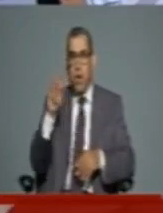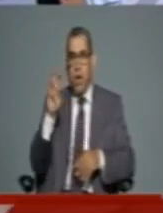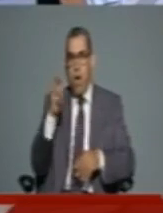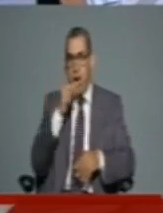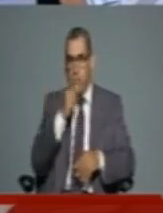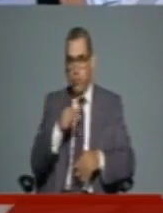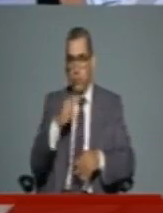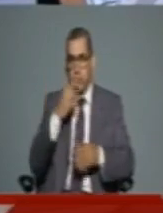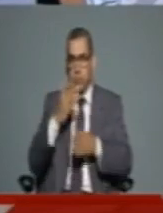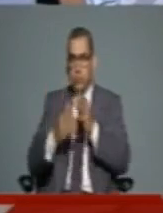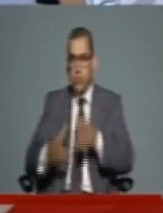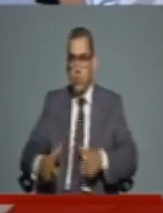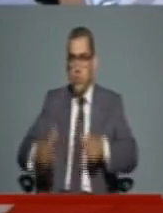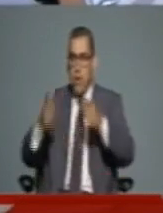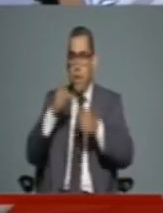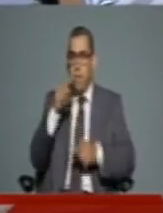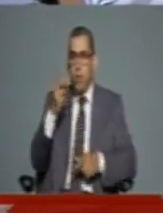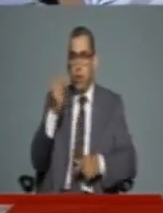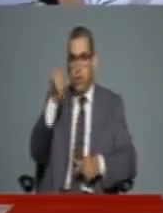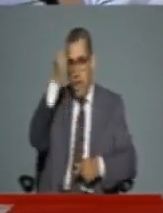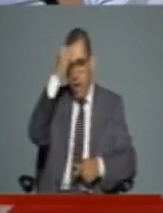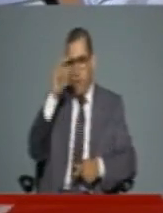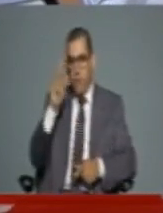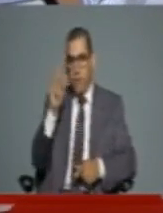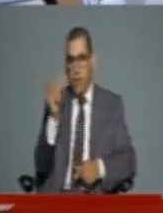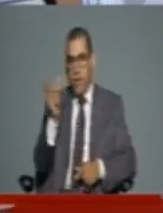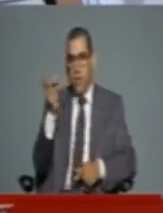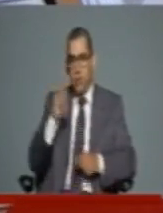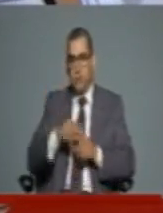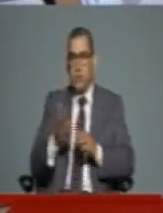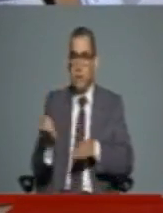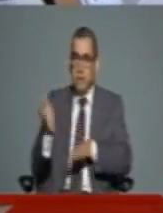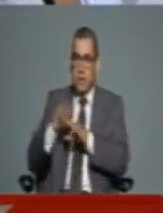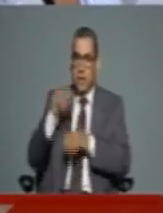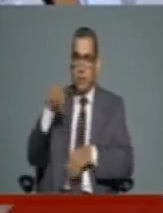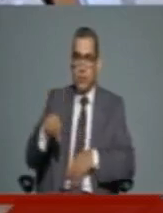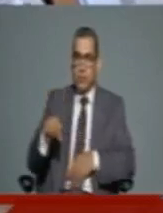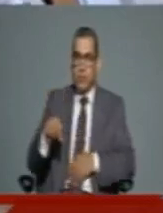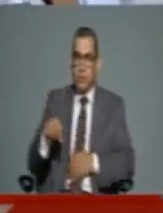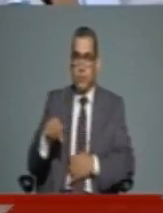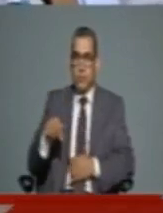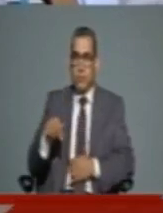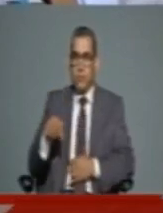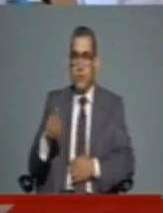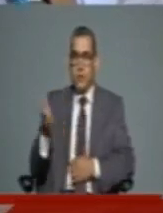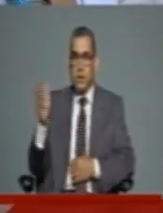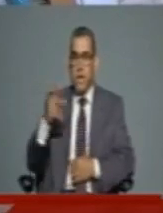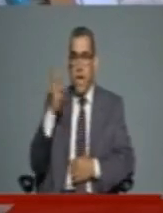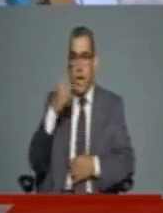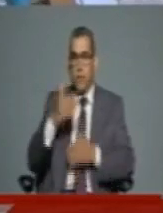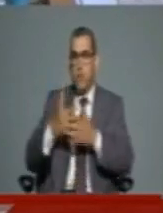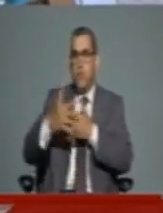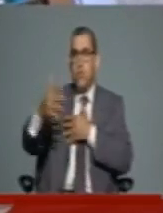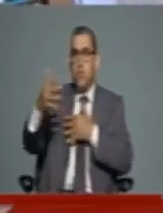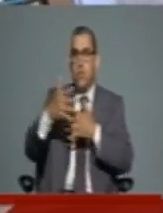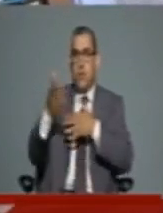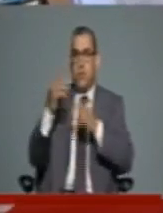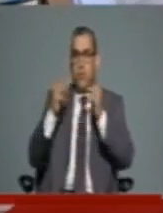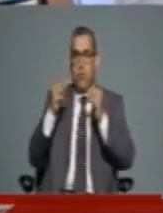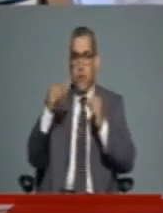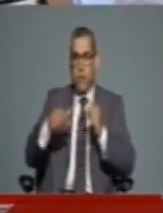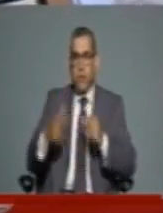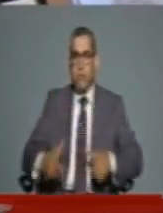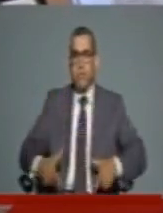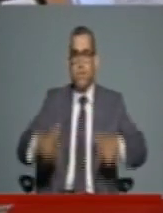مجمع ب 120 ألف طن، بالإضافة إلى إضافة ساعات تخزينية لصوامع